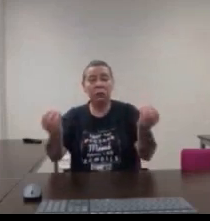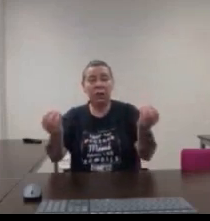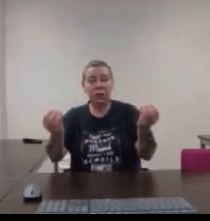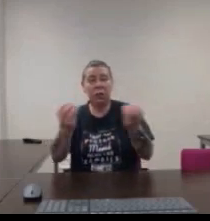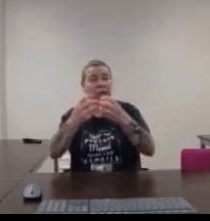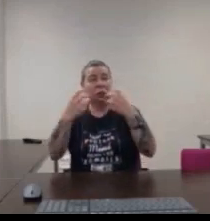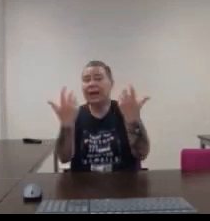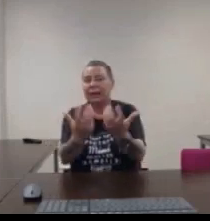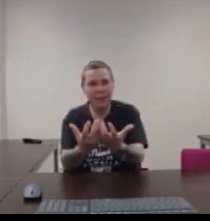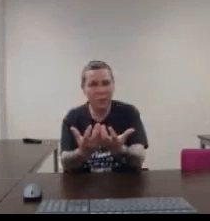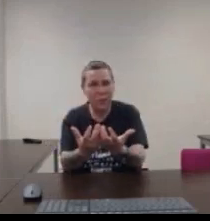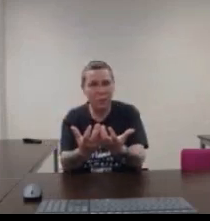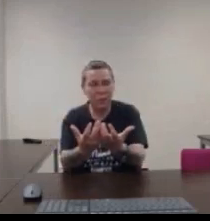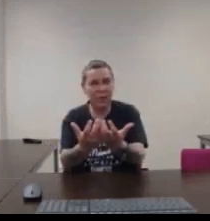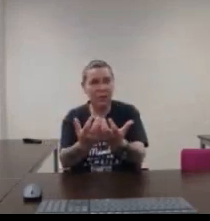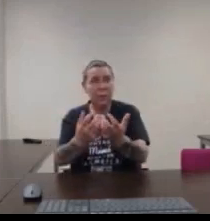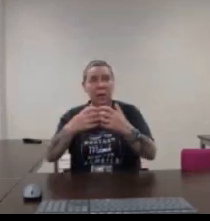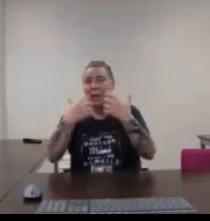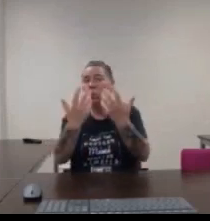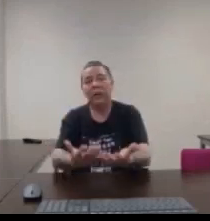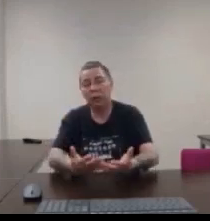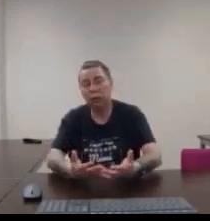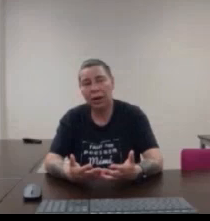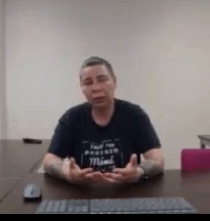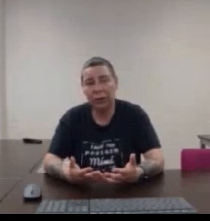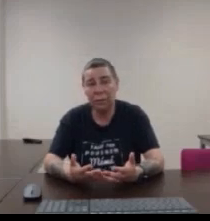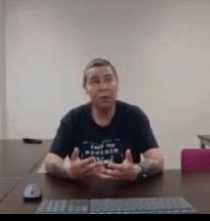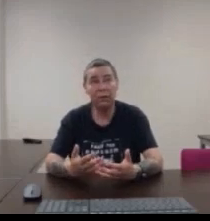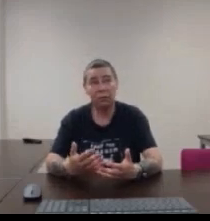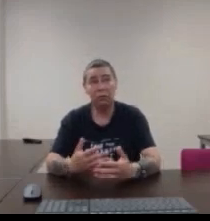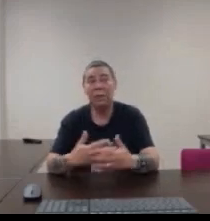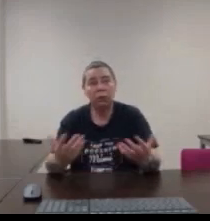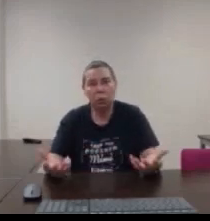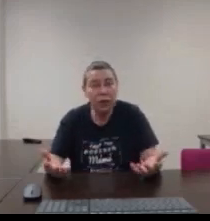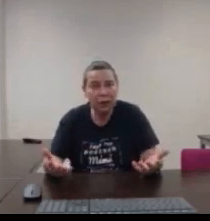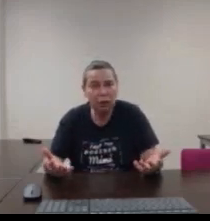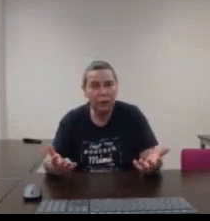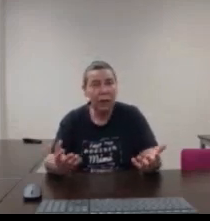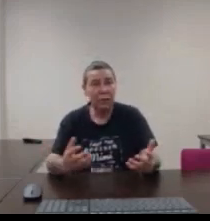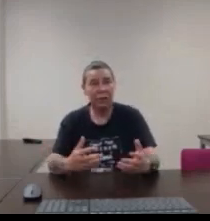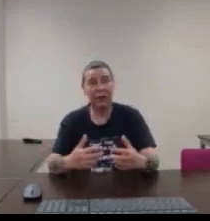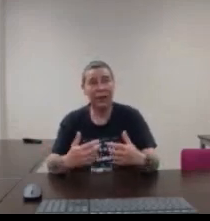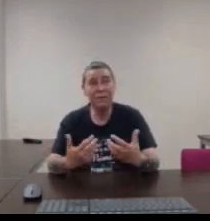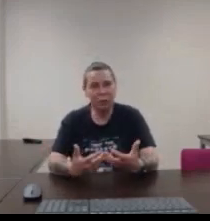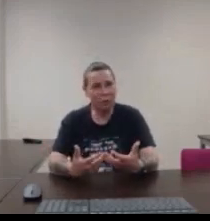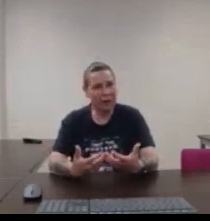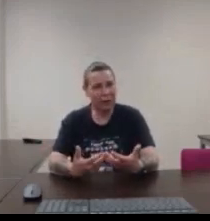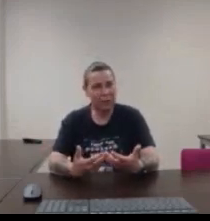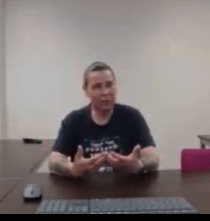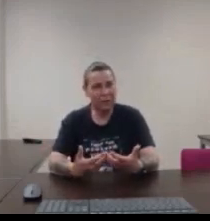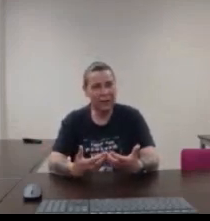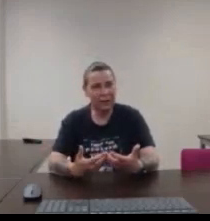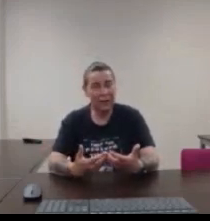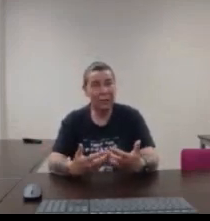le vécu des gens étant très individuel lui aussi, les conséquences sur la santé peuvent ne pas être homogènes du tout. C'est ce qui est hyper